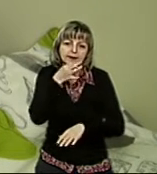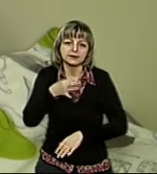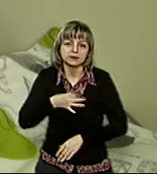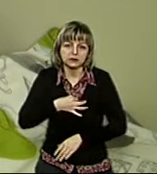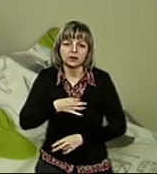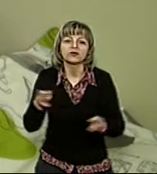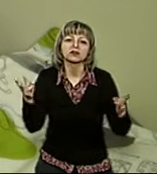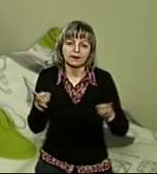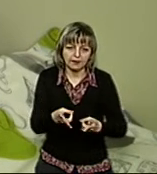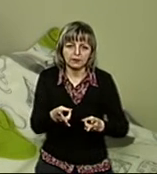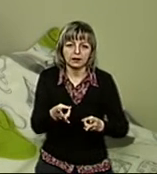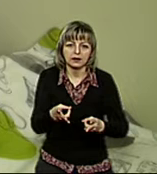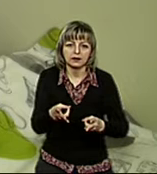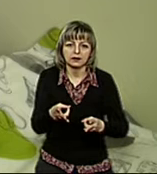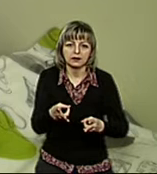сказав, треба